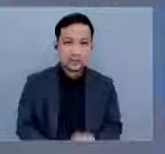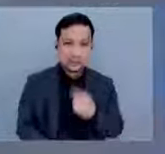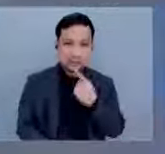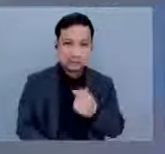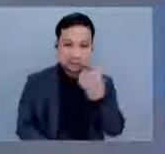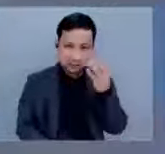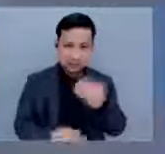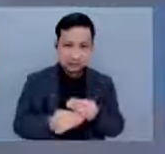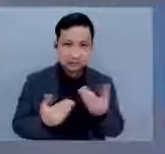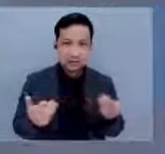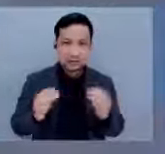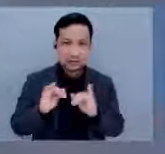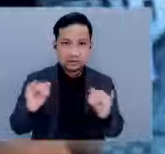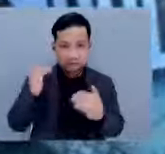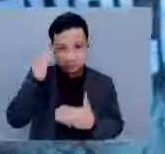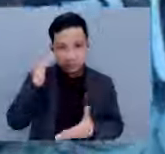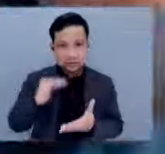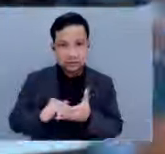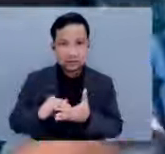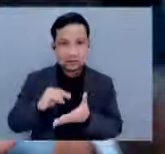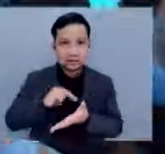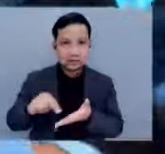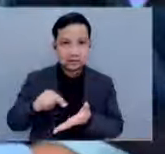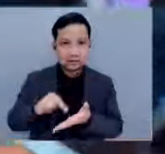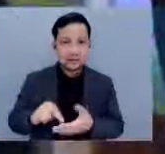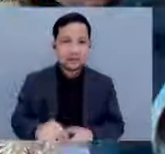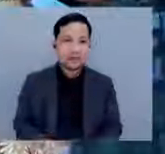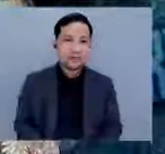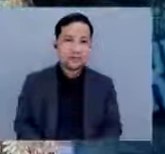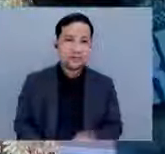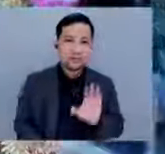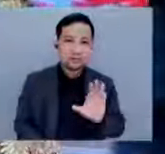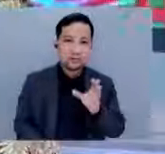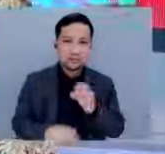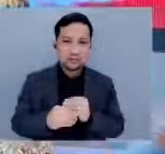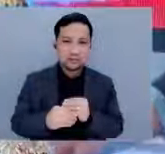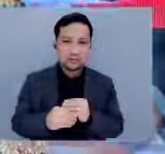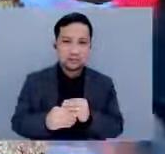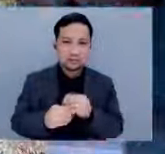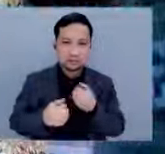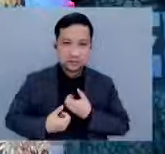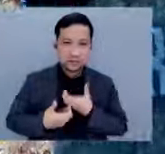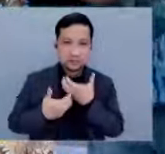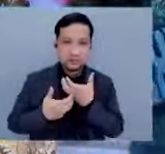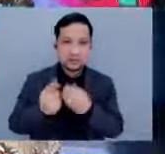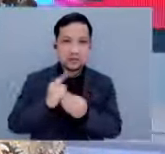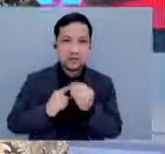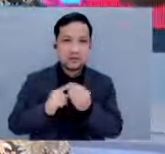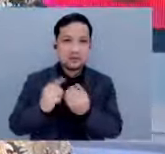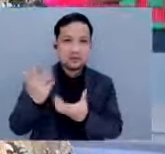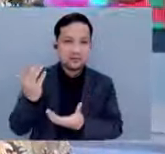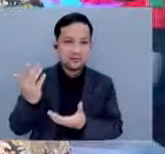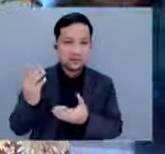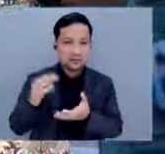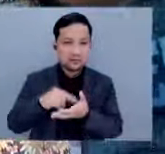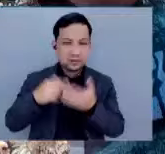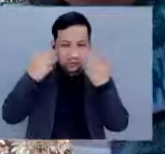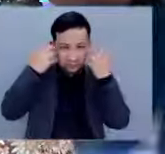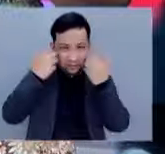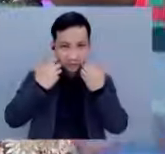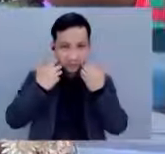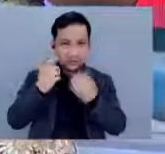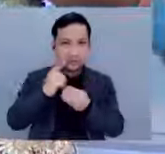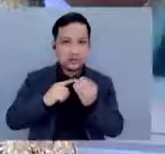din naman ang epekto ng dance, di ba? Hindi, tsaka mami, di ba iba yung hormones na lumalabas kapag nagpapapawis ka at